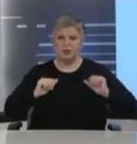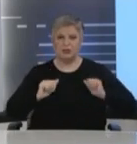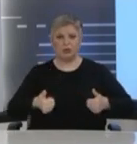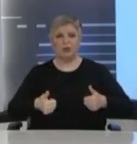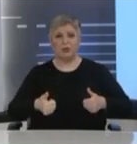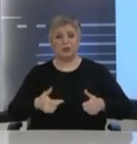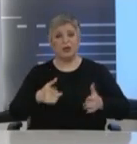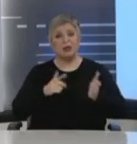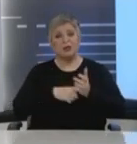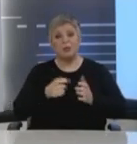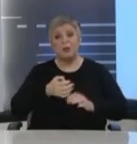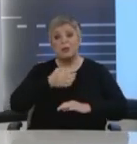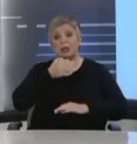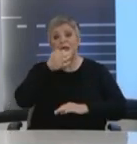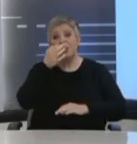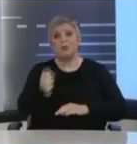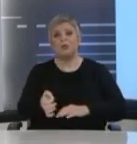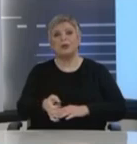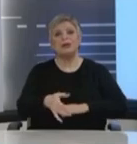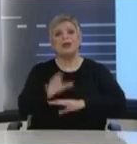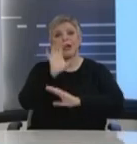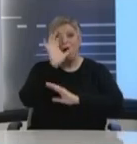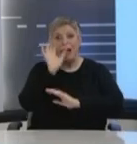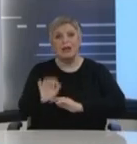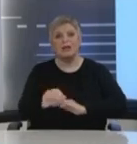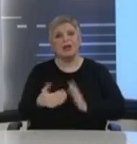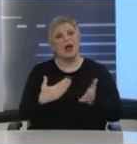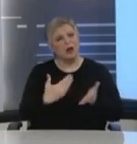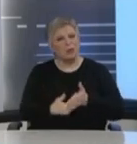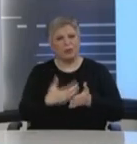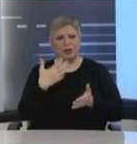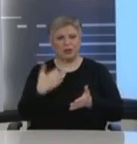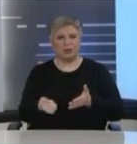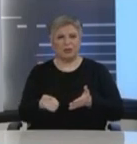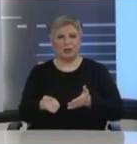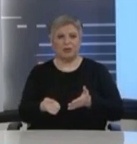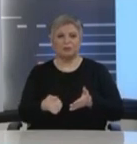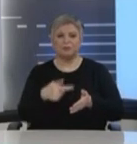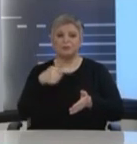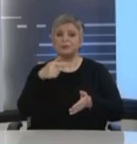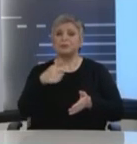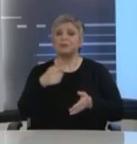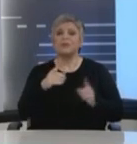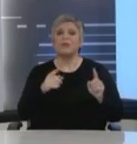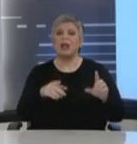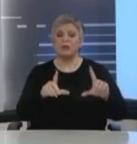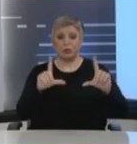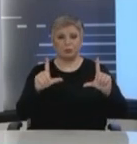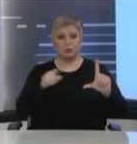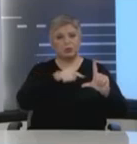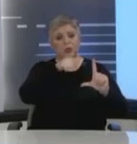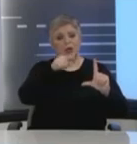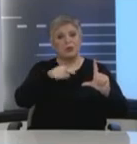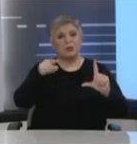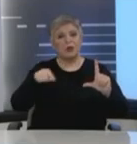αλήθεια, την αδύρυτη αλήθεια των αριθμών. Και καταθέτω το διάγραμμα της πορείας